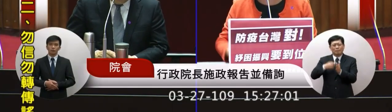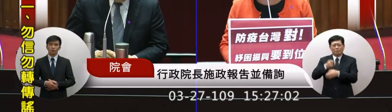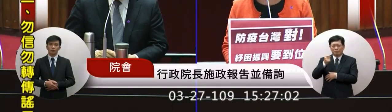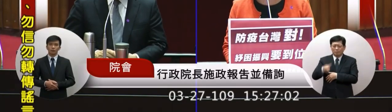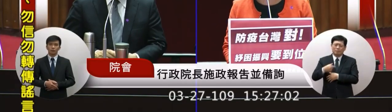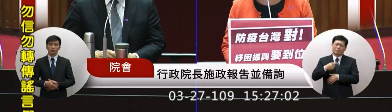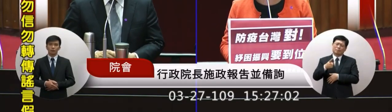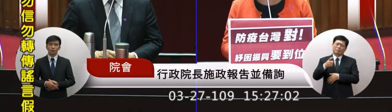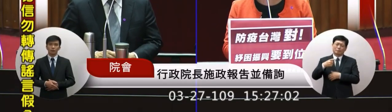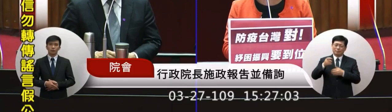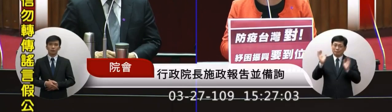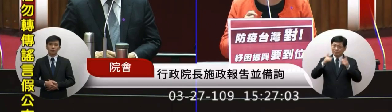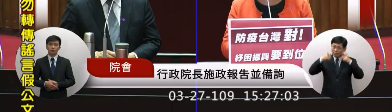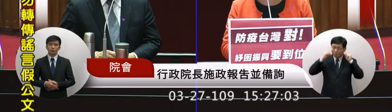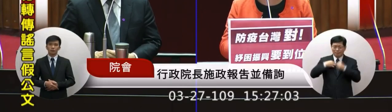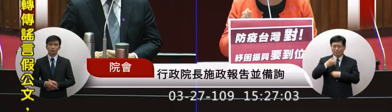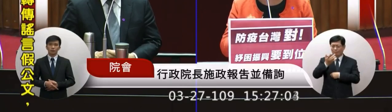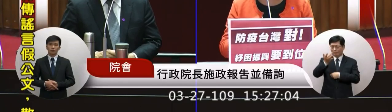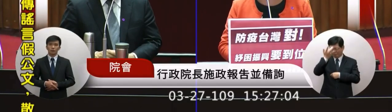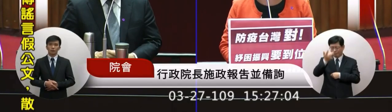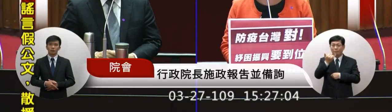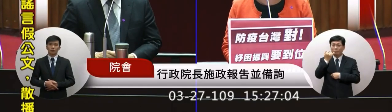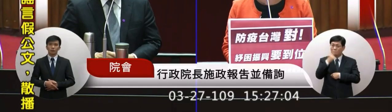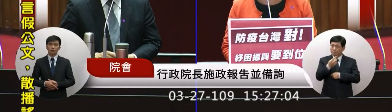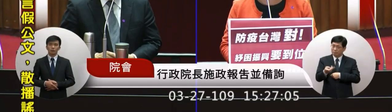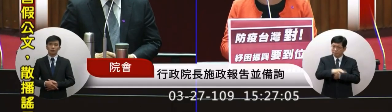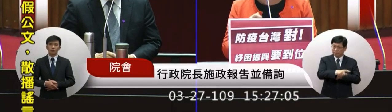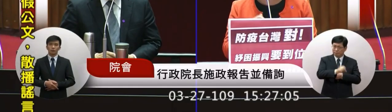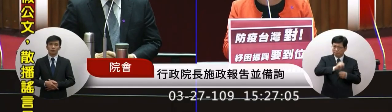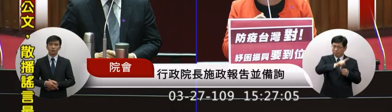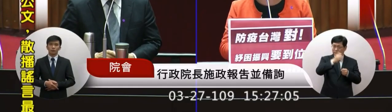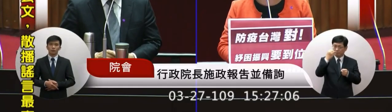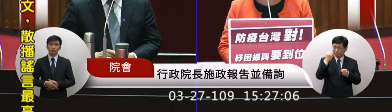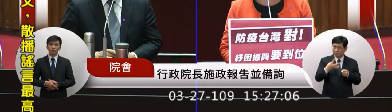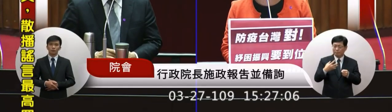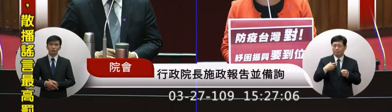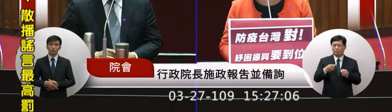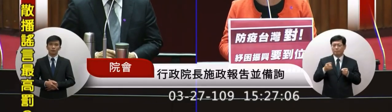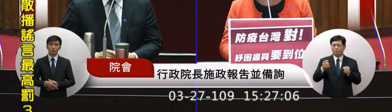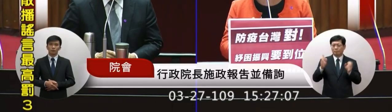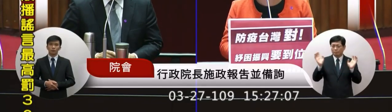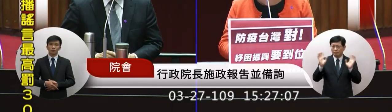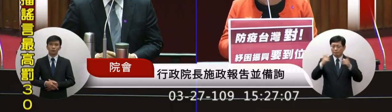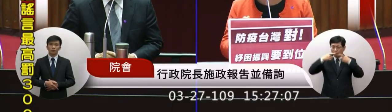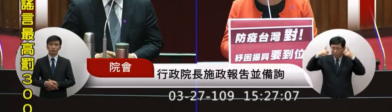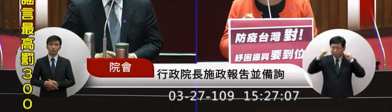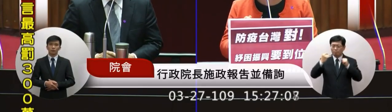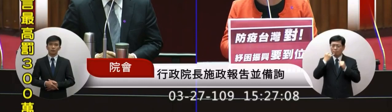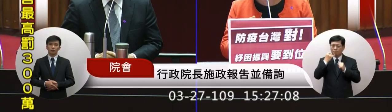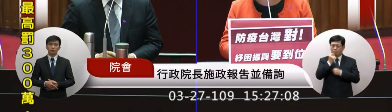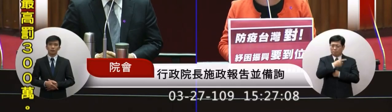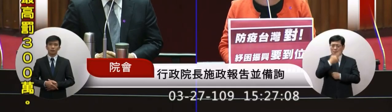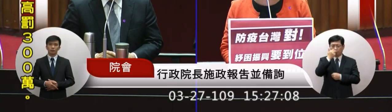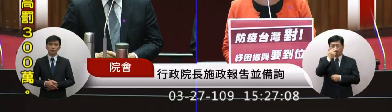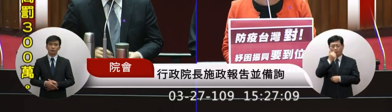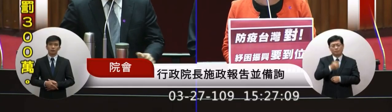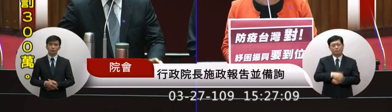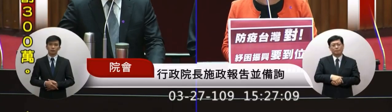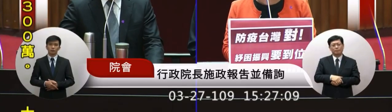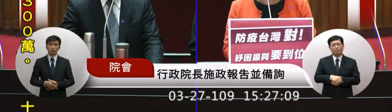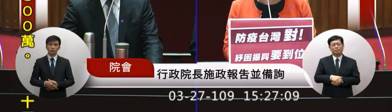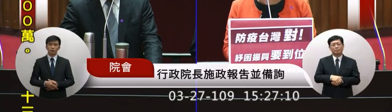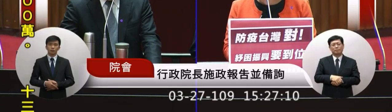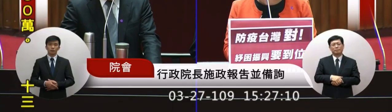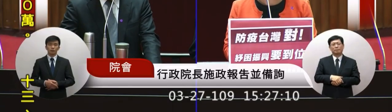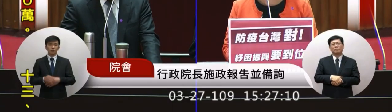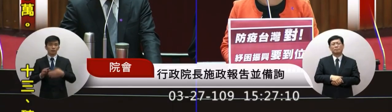去买口罩，那有没有办法再开辟一个管道，让儿童口罩的取得比较更方便一点？ 那